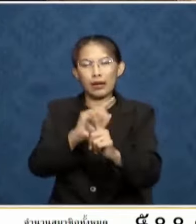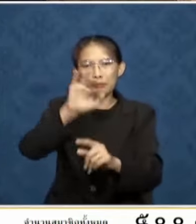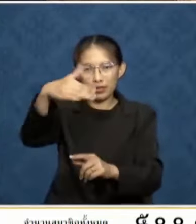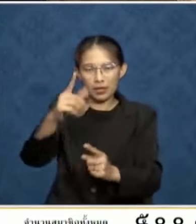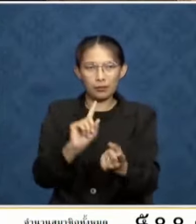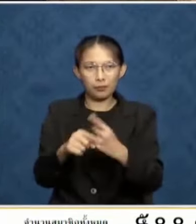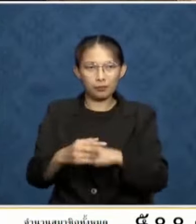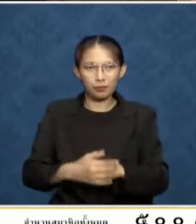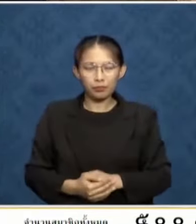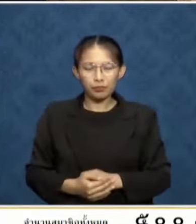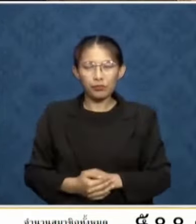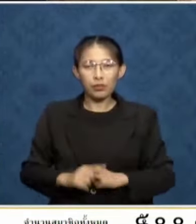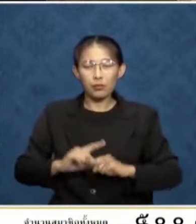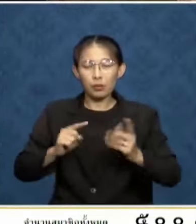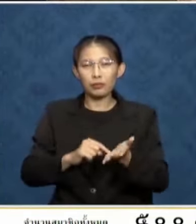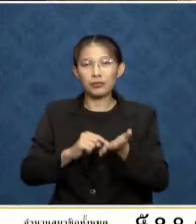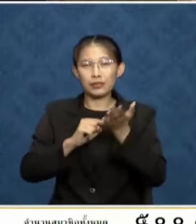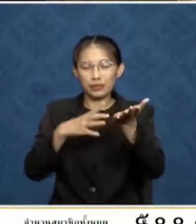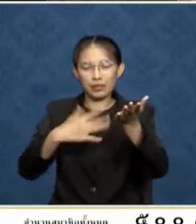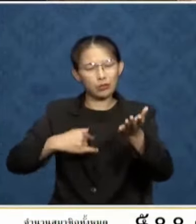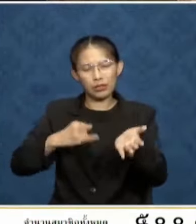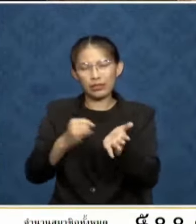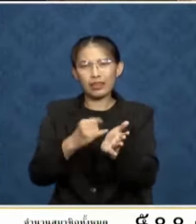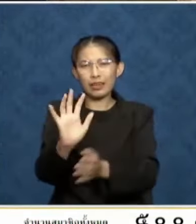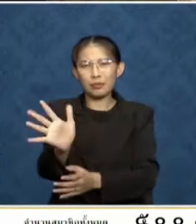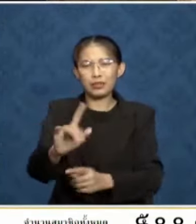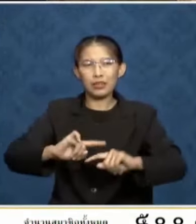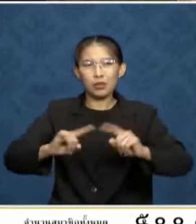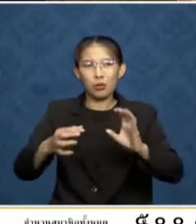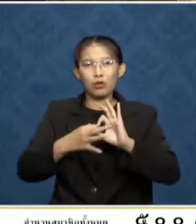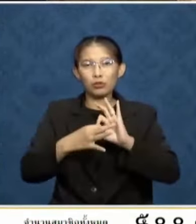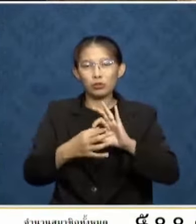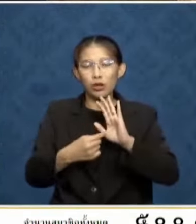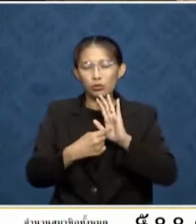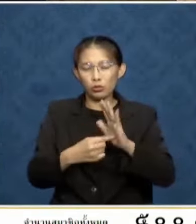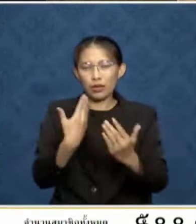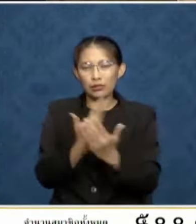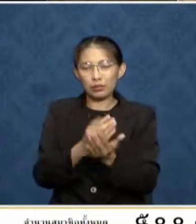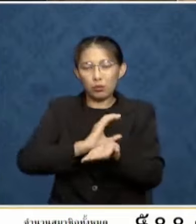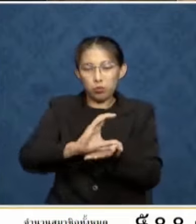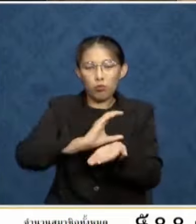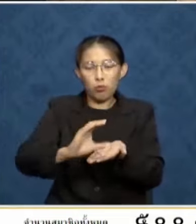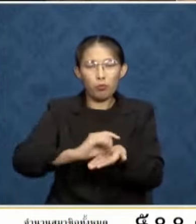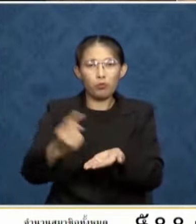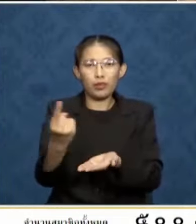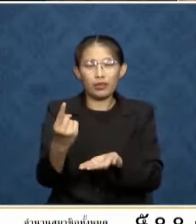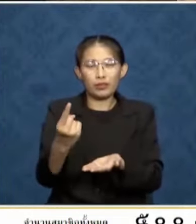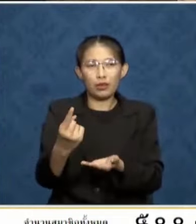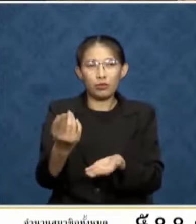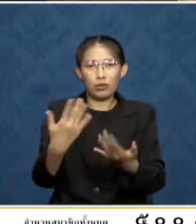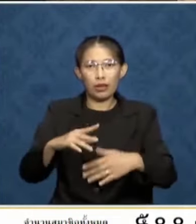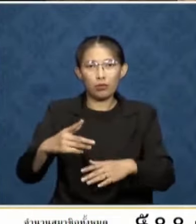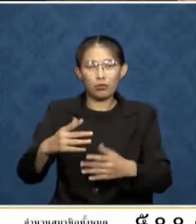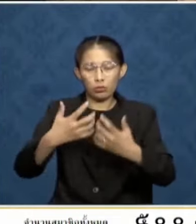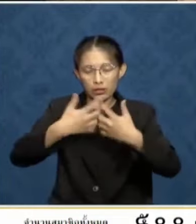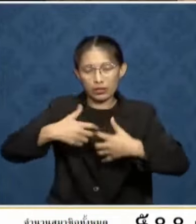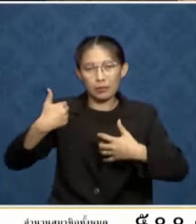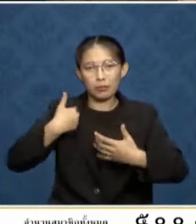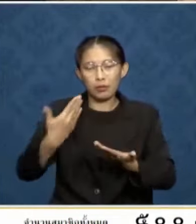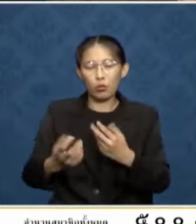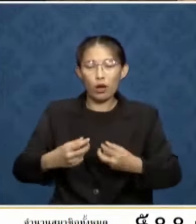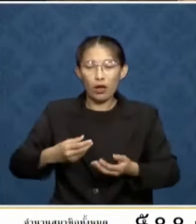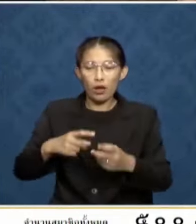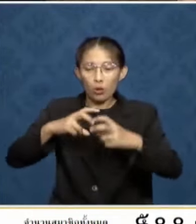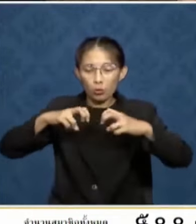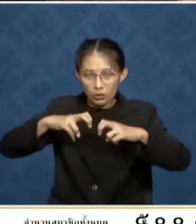และผมเข้าใจว่าทั้หมผมไดเซนออกไป มนไมได้ง่าย ไม่ใช่วาการอัดเมาเงินเข้ไปเฉาั้น กจะเกิดเปอXe ครเขาได้ หรอฉีดเงิเข้ไปcreat Valerie